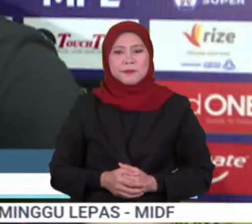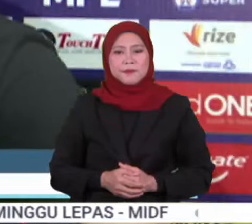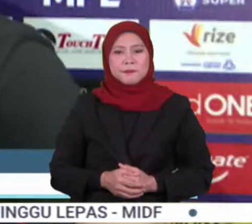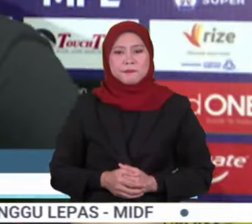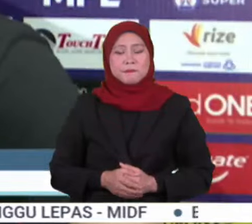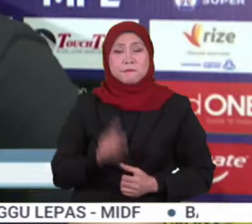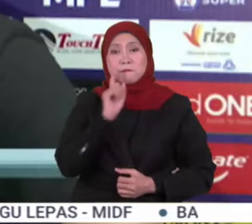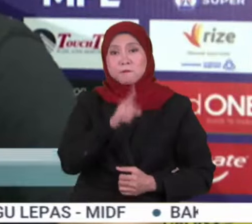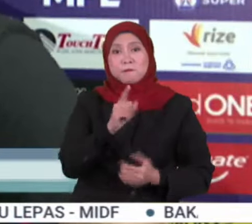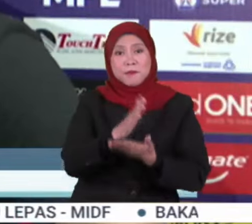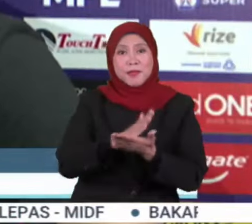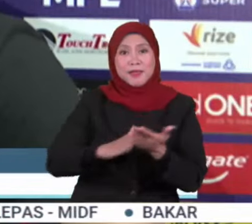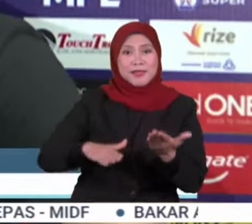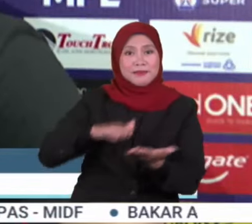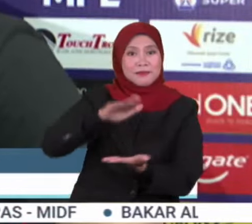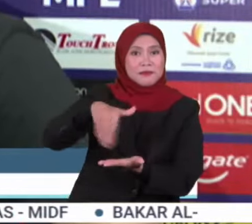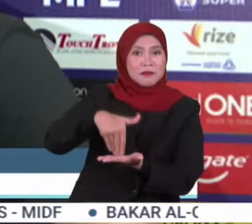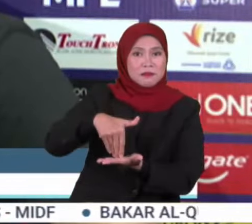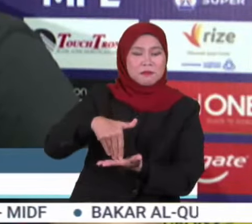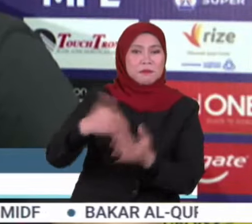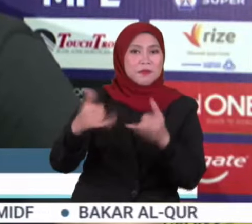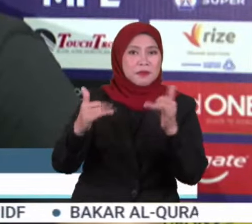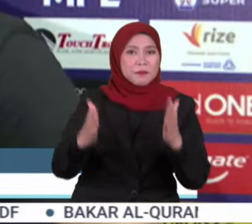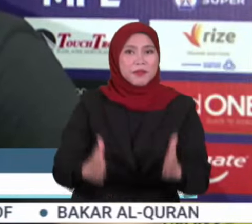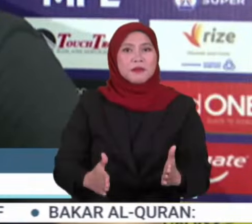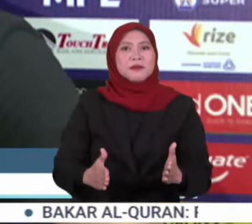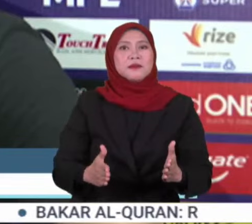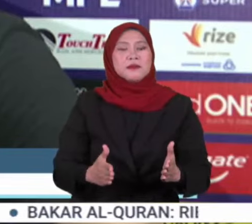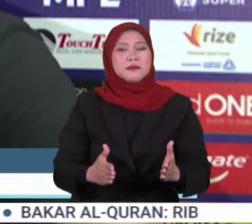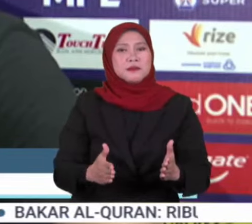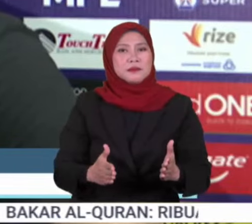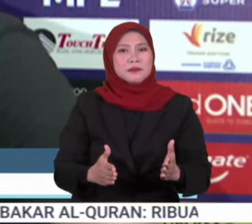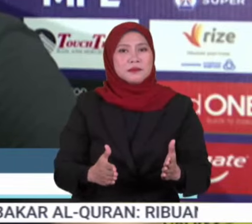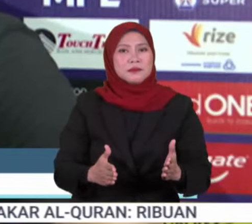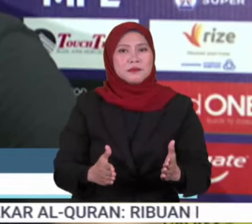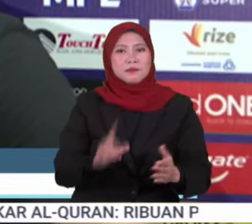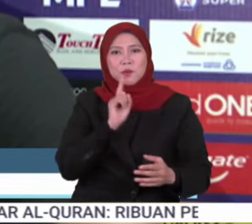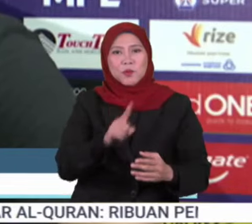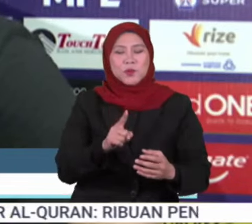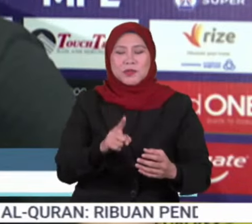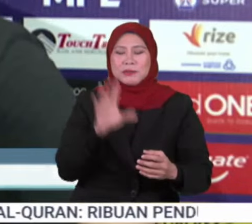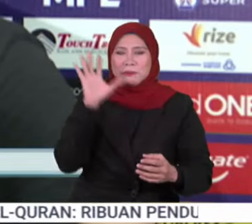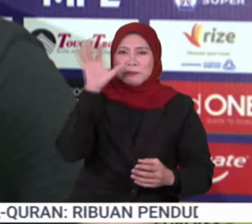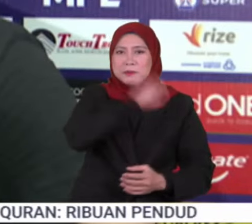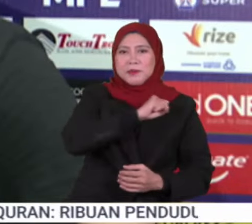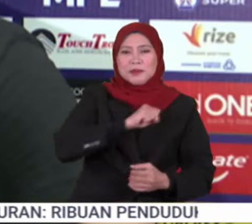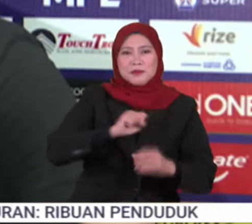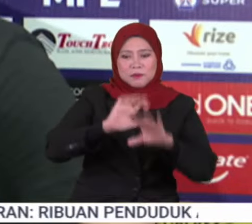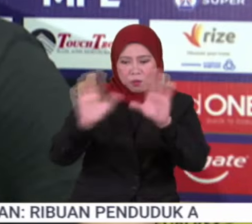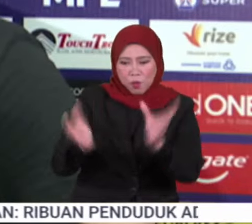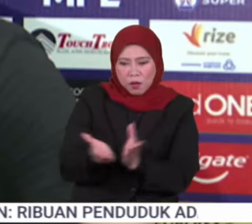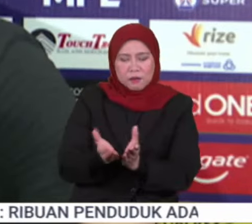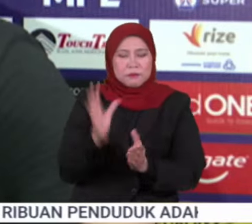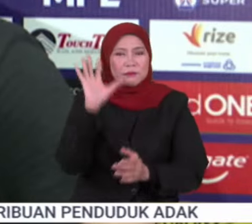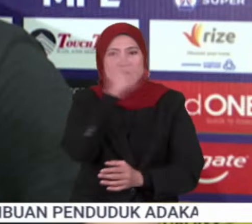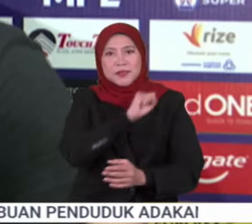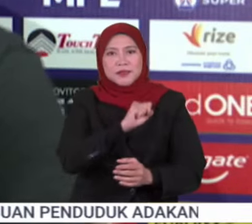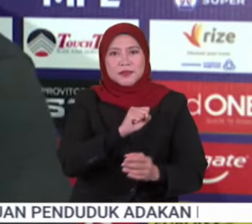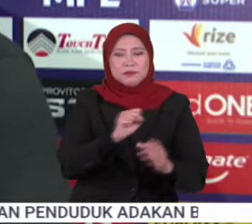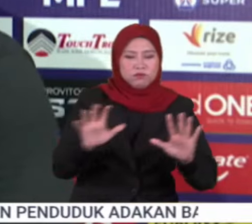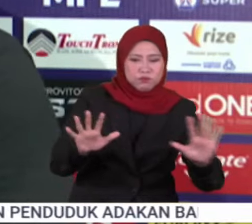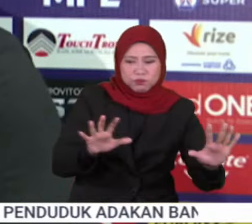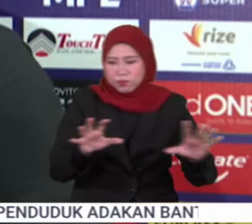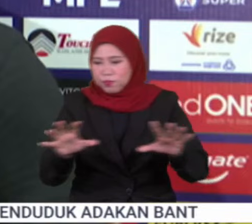Agak ketara di bahagian tengah kita lah, sebabnya kita sering kehilangan bola. Itu agak ketara